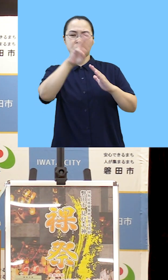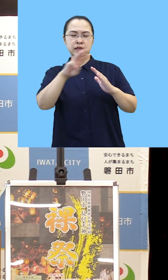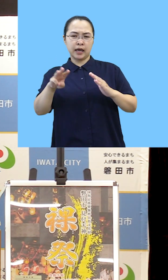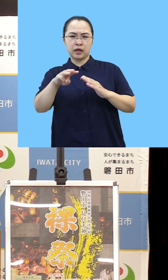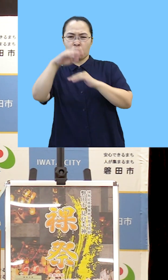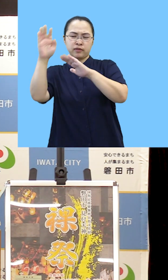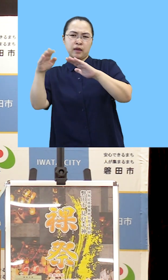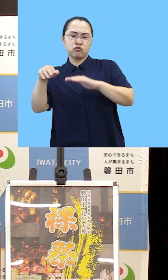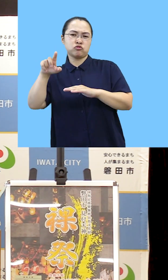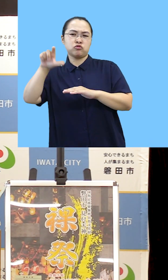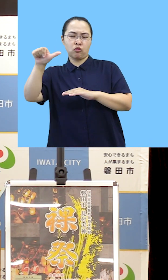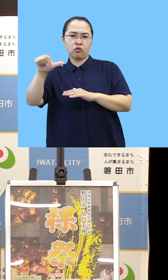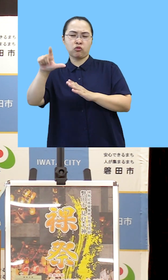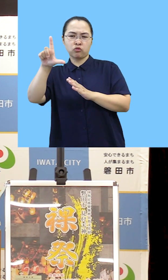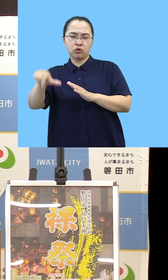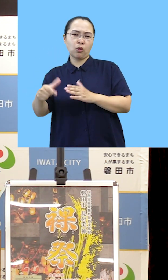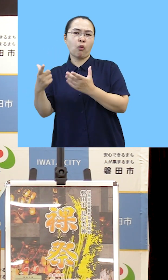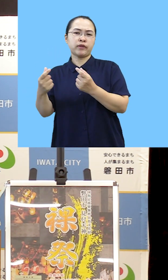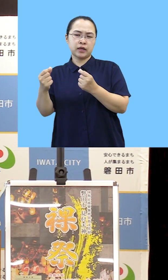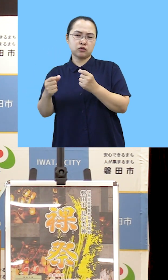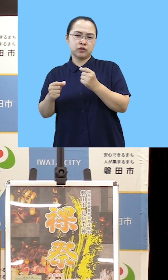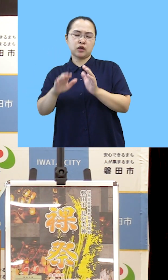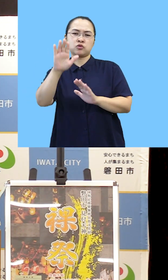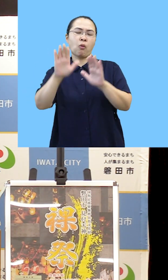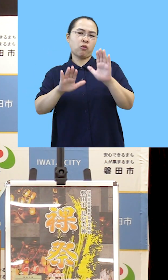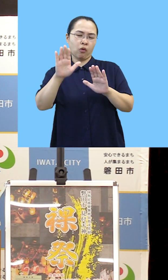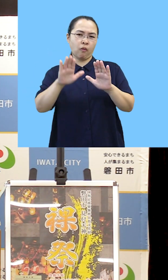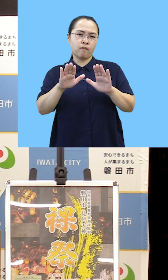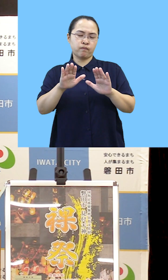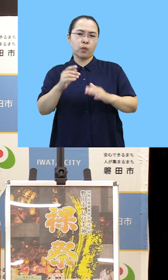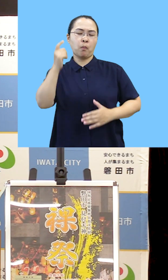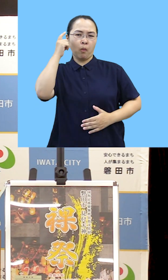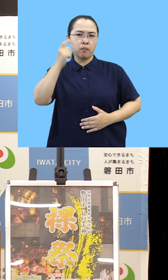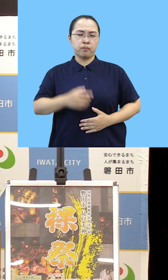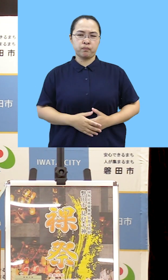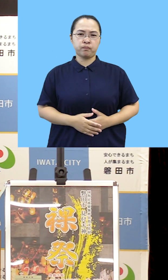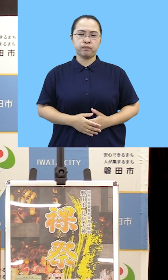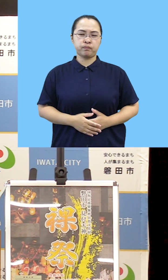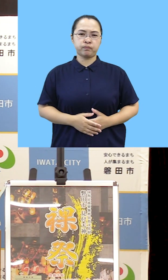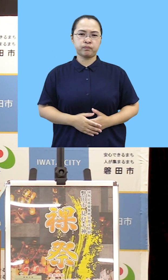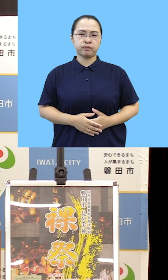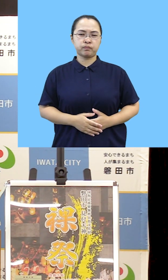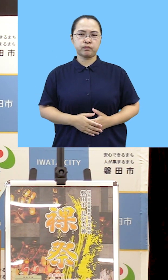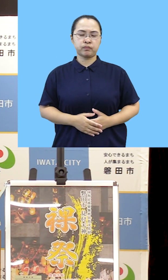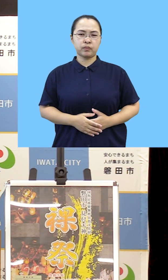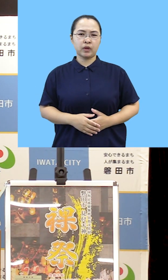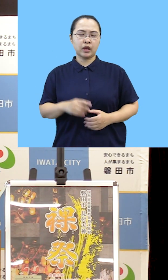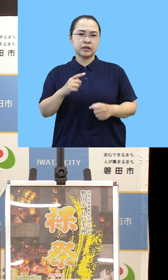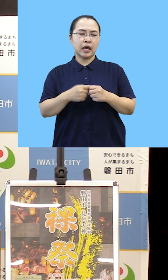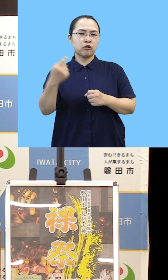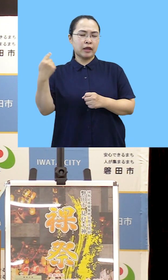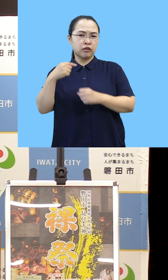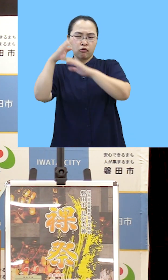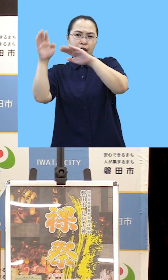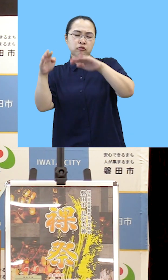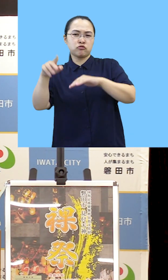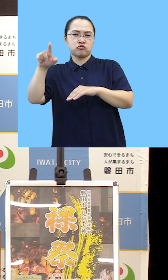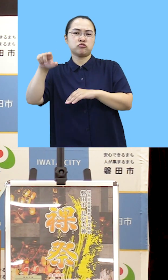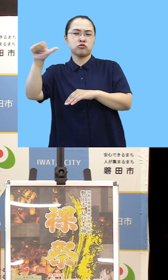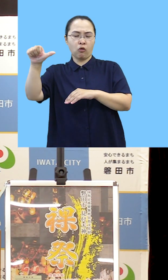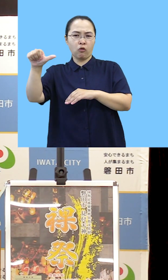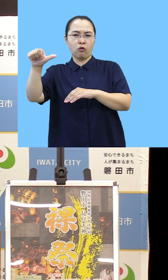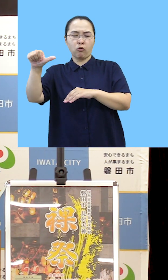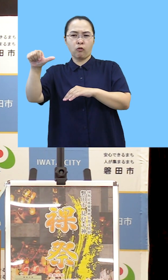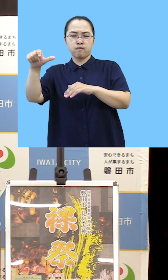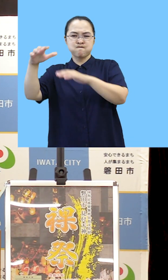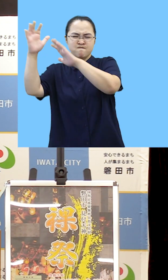と、同じようなパターンだったなというふうに思っております。というのも、昨年の15号も台風は実は上